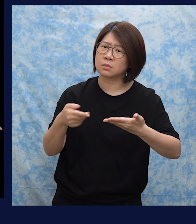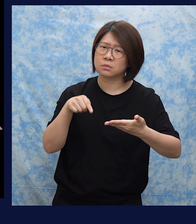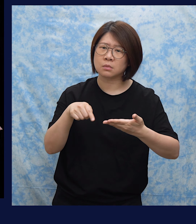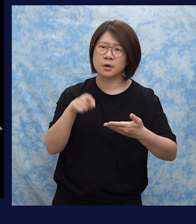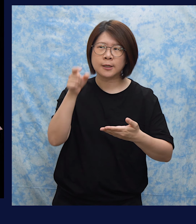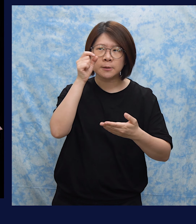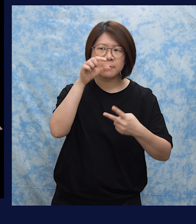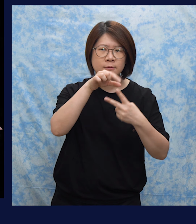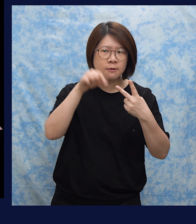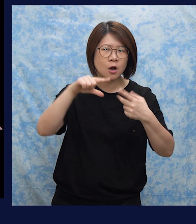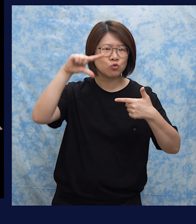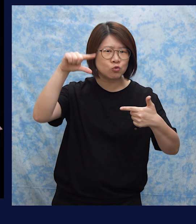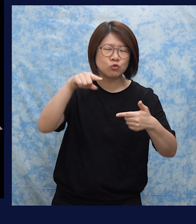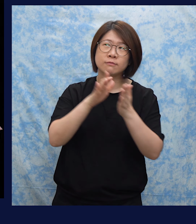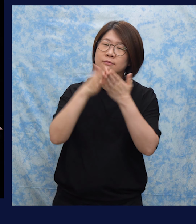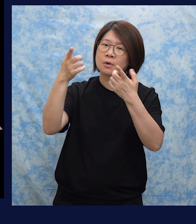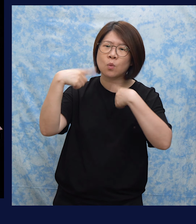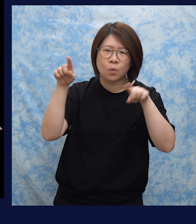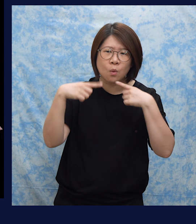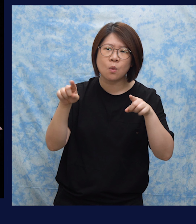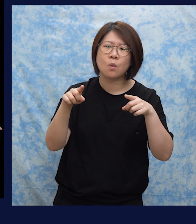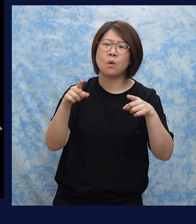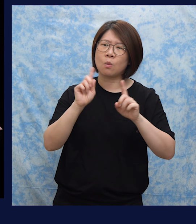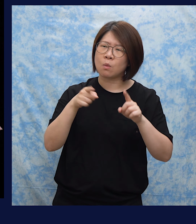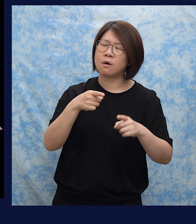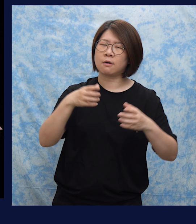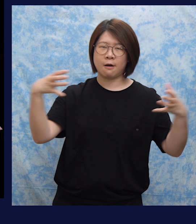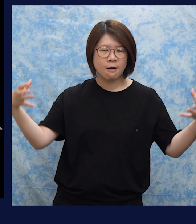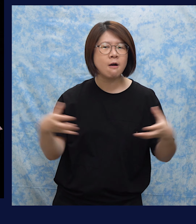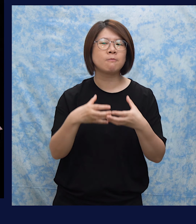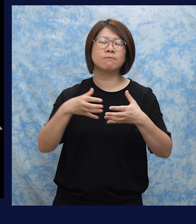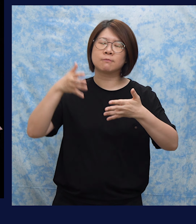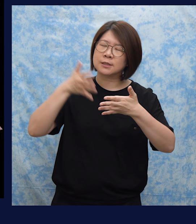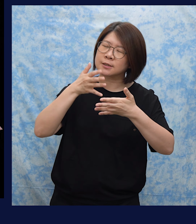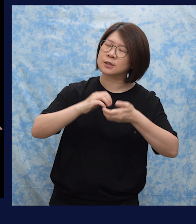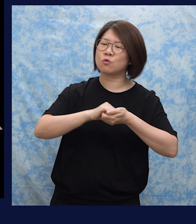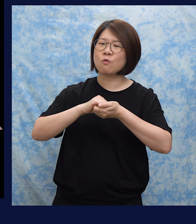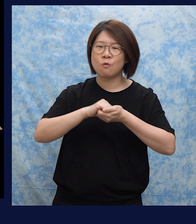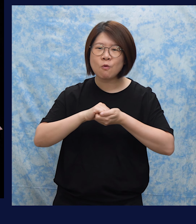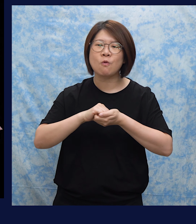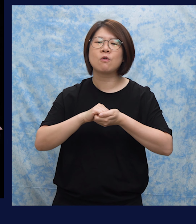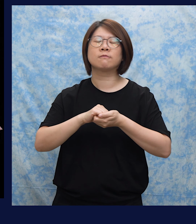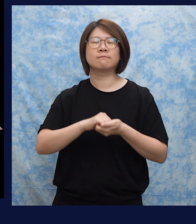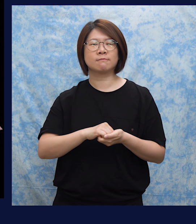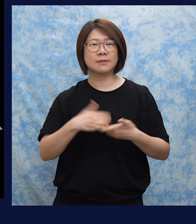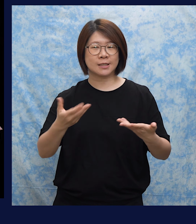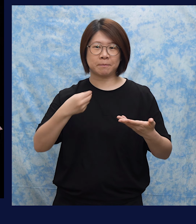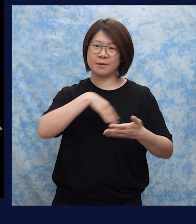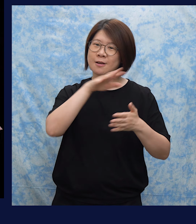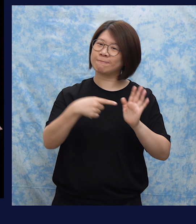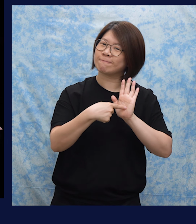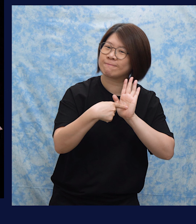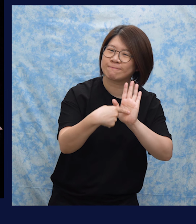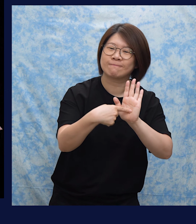咧，我知道你亦都特別咧想揀咗當中嘅一段頌讚歌，或者係原本嘅會眾詩歌啦，係同我哋咧